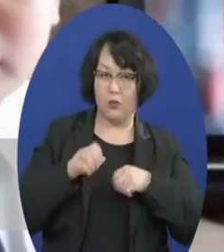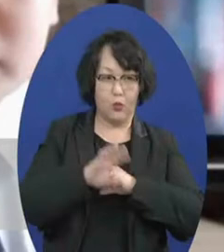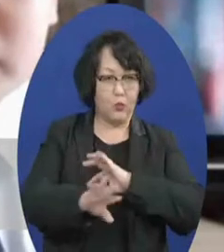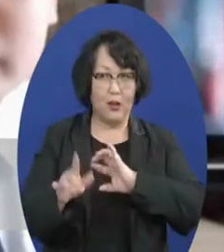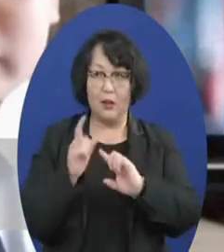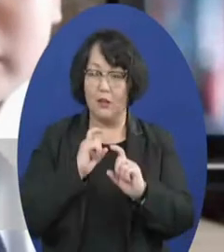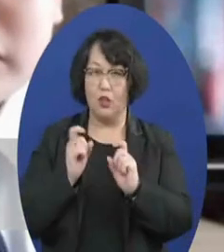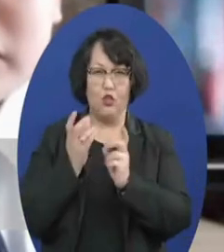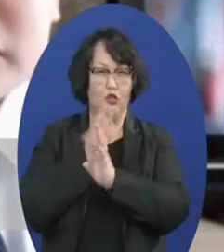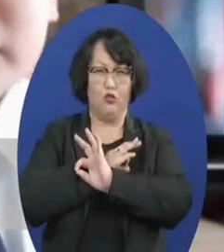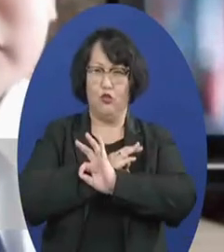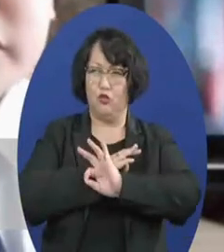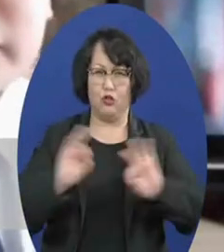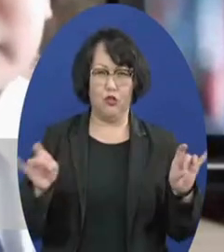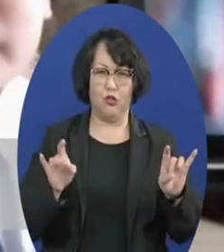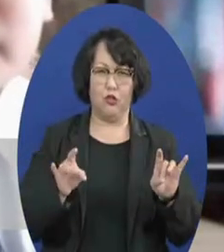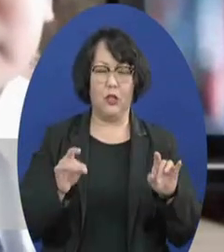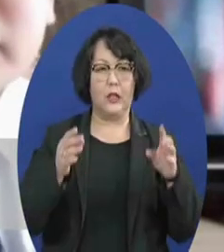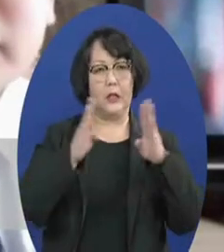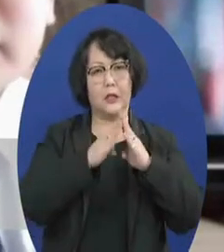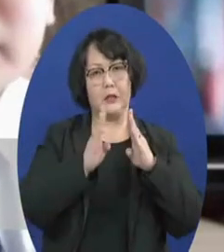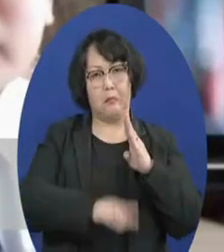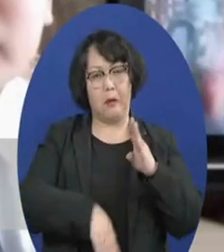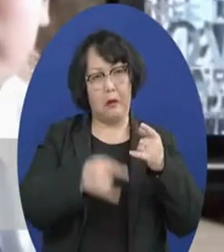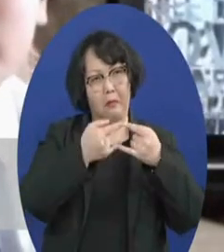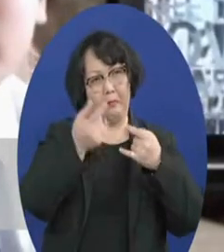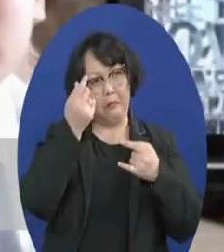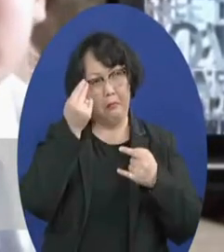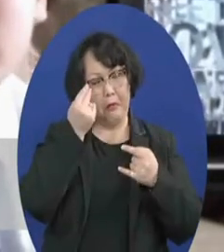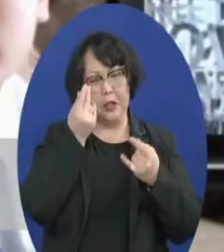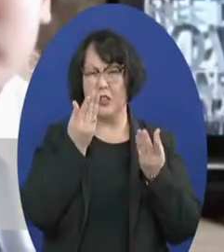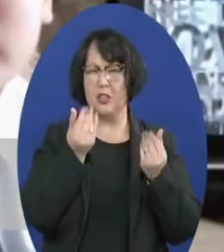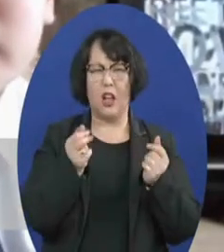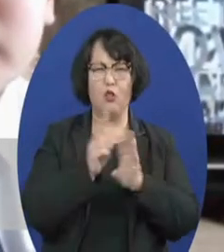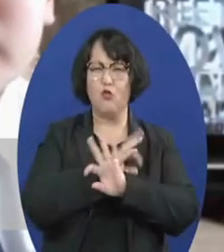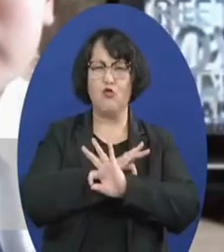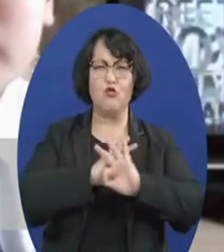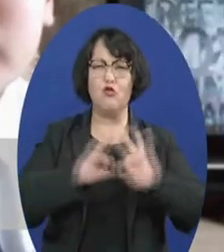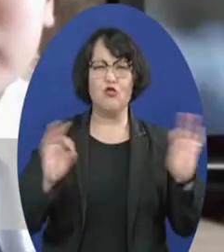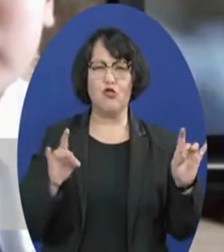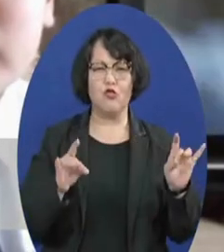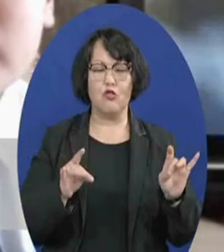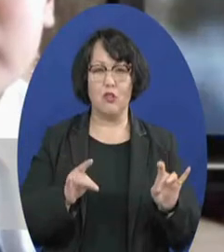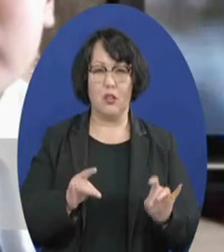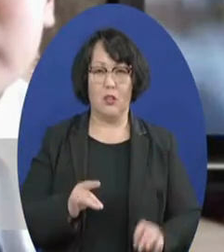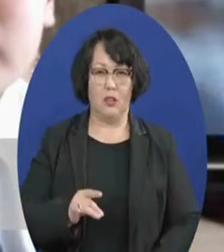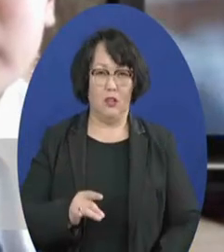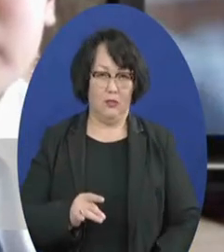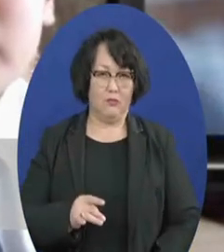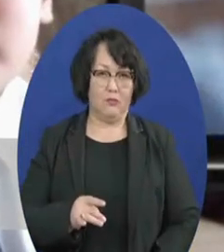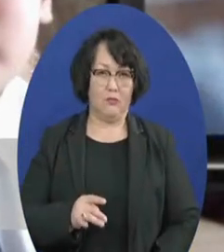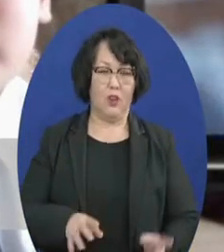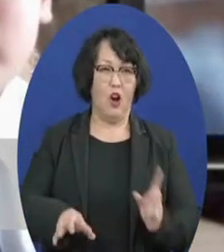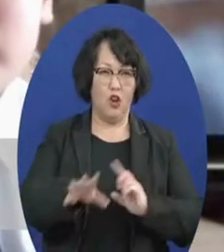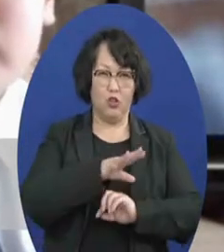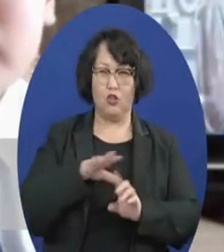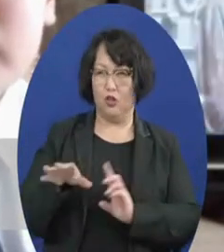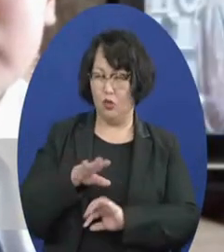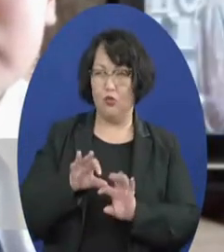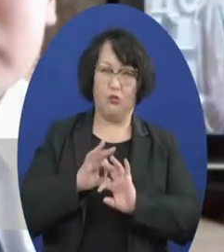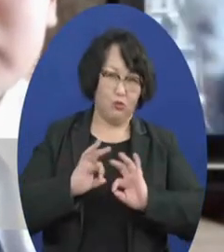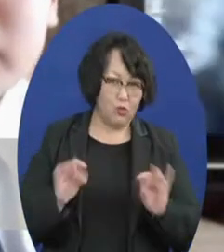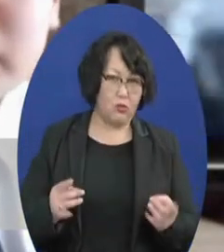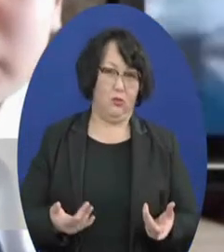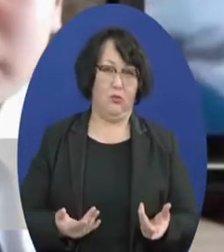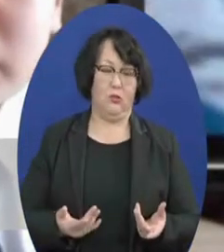байна тийм. Нүр нүрэ хараад багшигаа хараад хичээл нь маань танхимтай хийж байгаа хүмүүс бол өөр аа тэлийн хичээл үзээд хичээл хийж байгаа хүмүүс